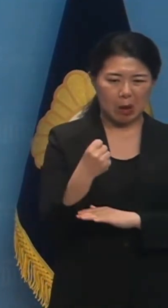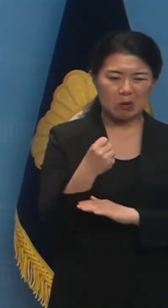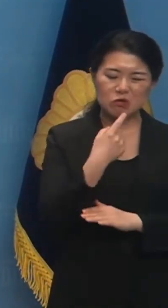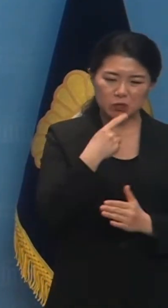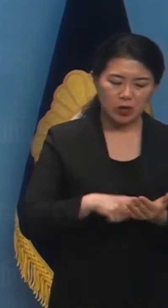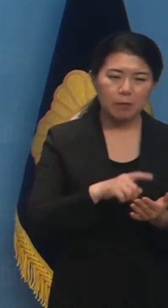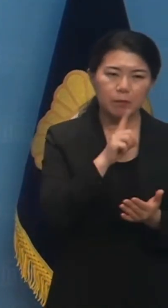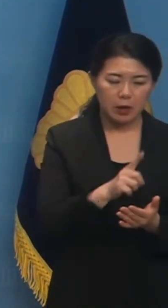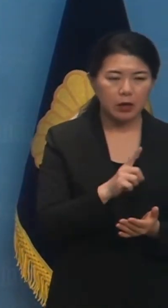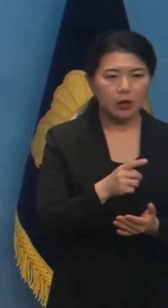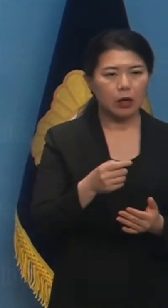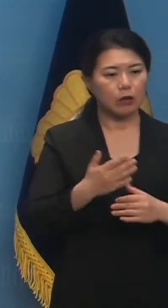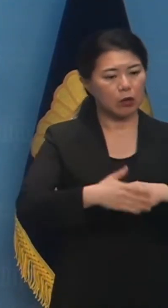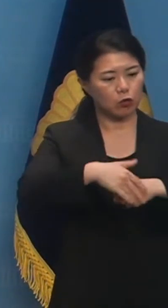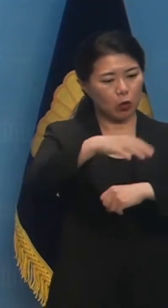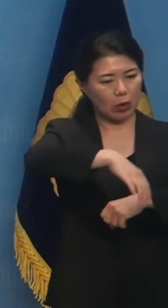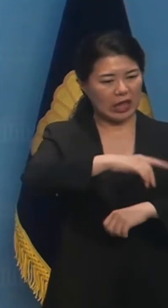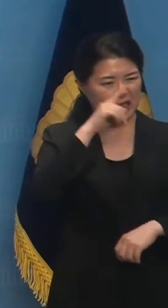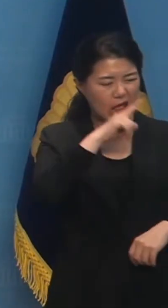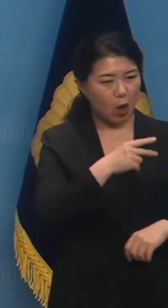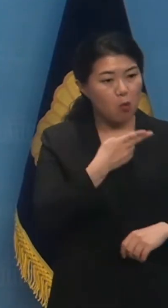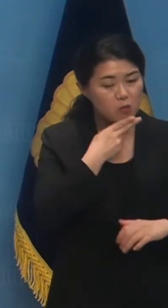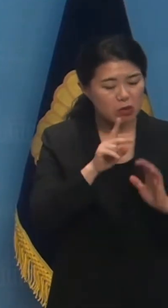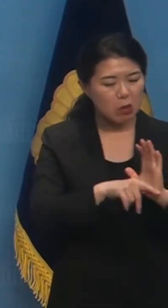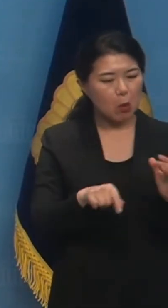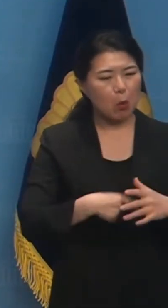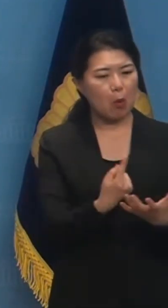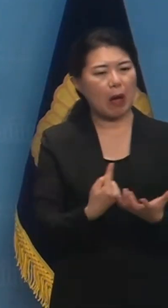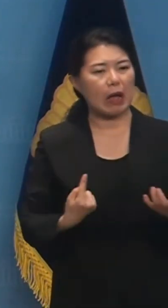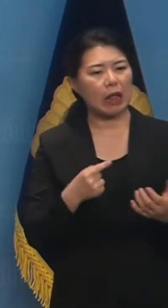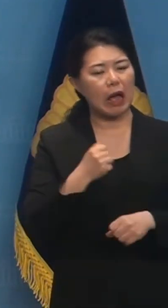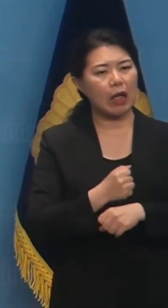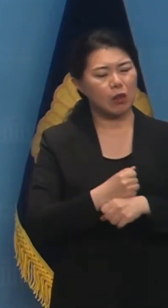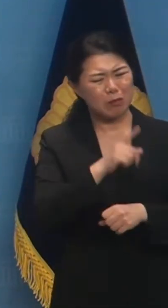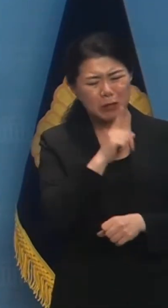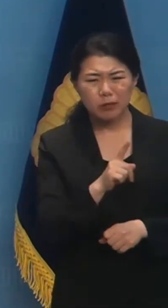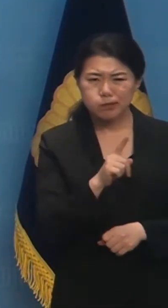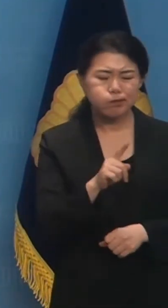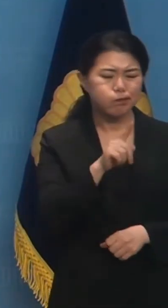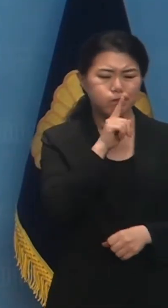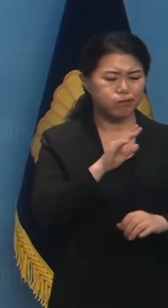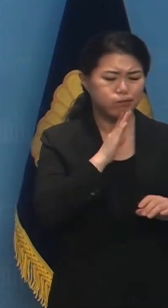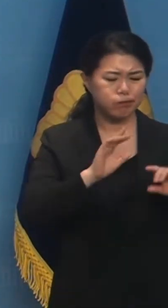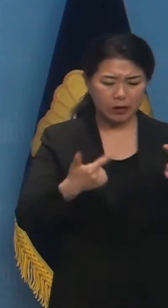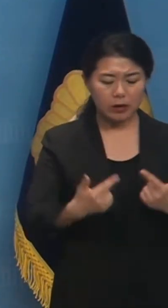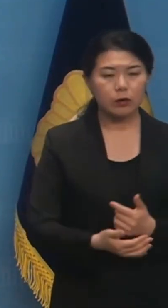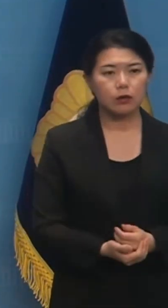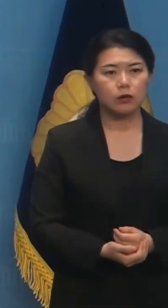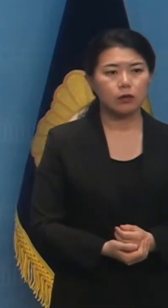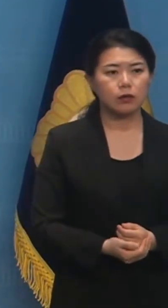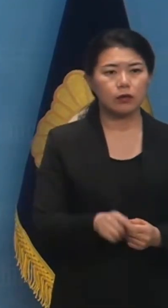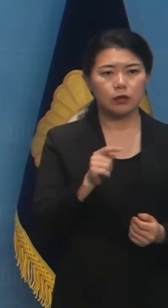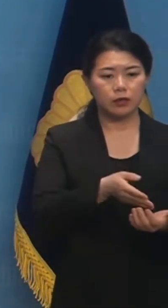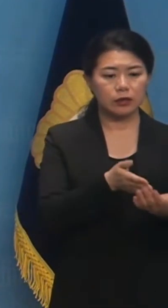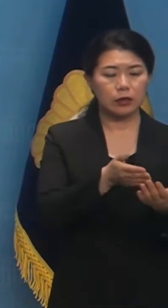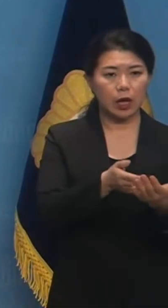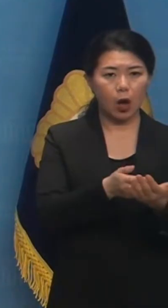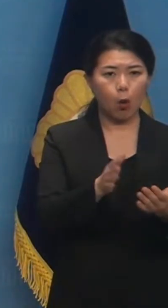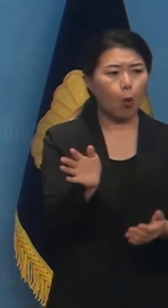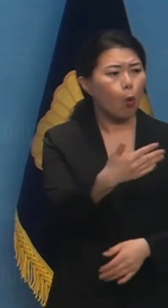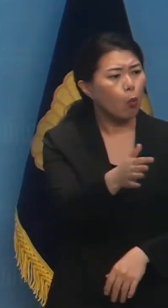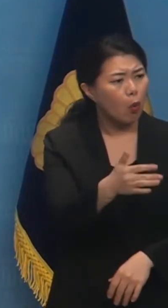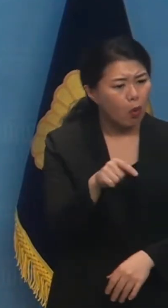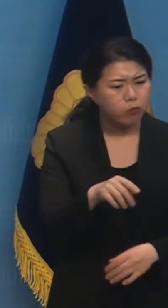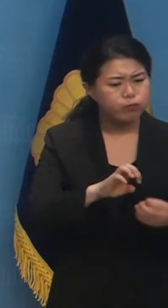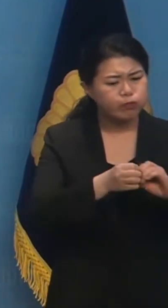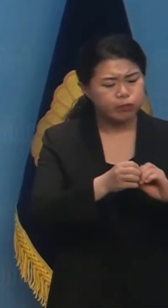했을 뿐 대구에서 나쁜 짓 안 하면 왕따 된다라는 발언을 했다는 것은 전혀 사실이 아니며 해당 기사에도 없는